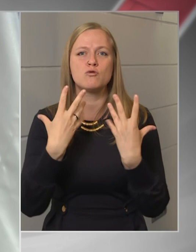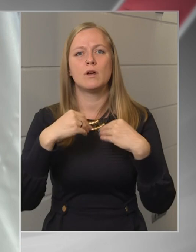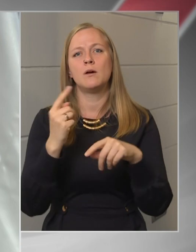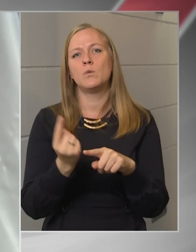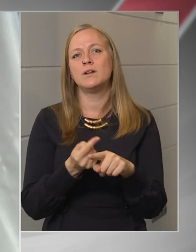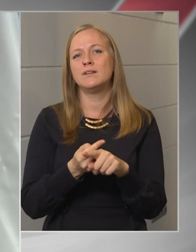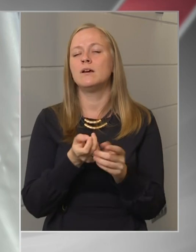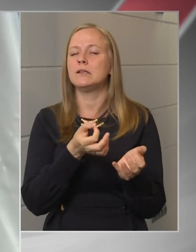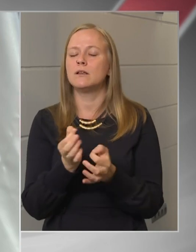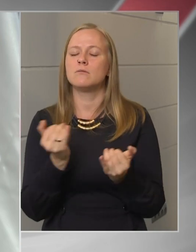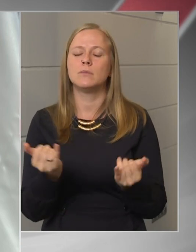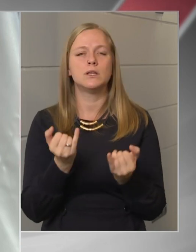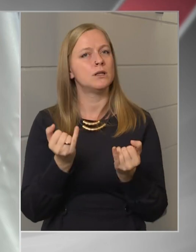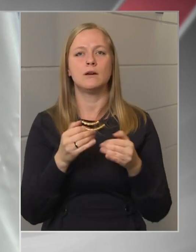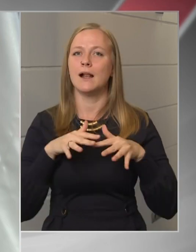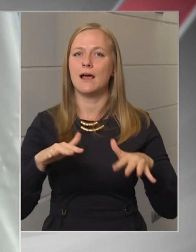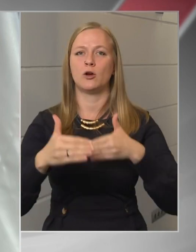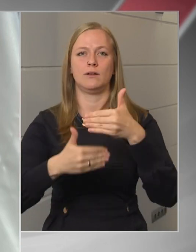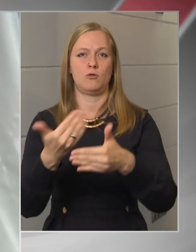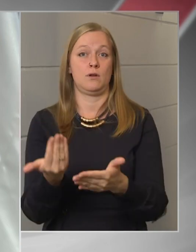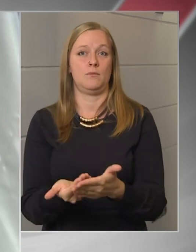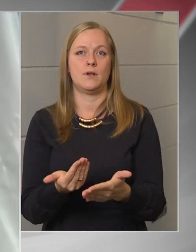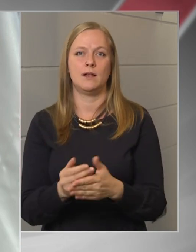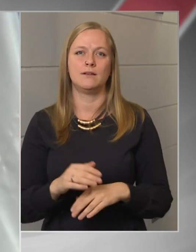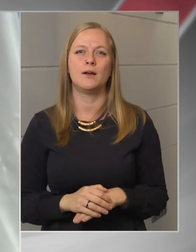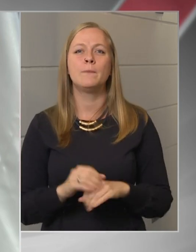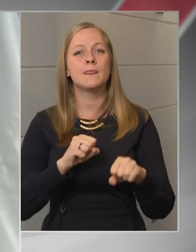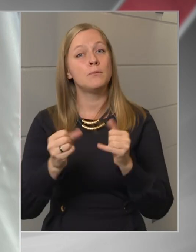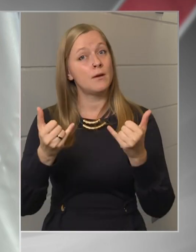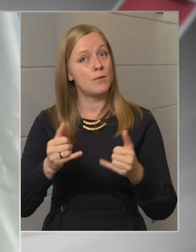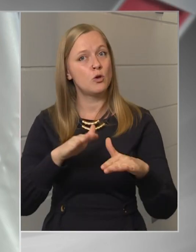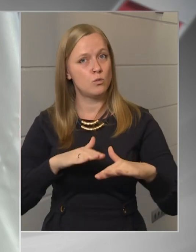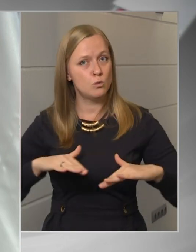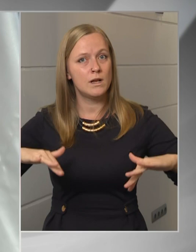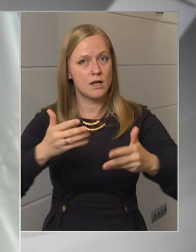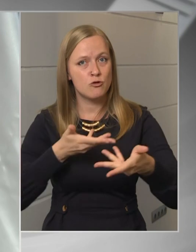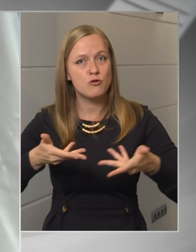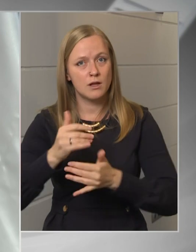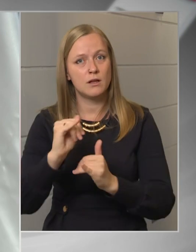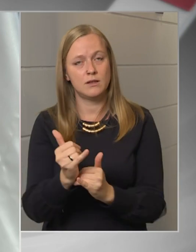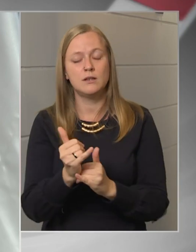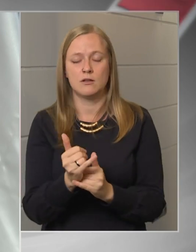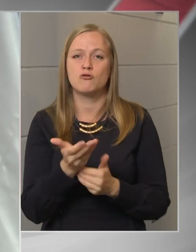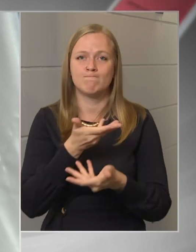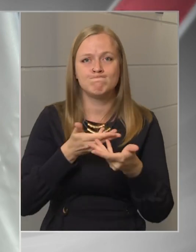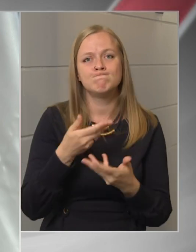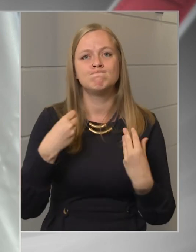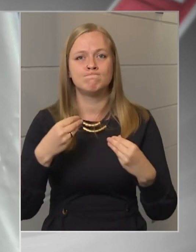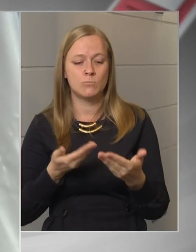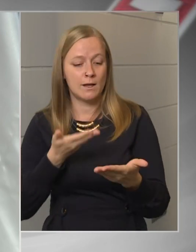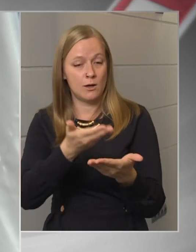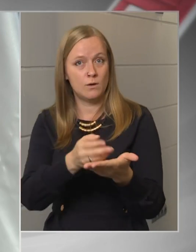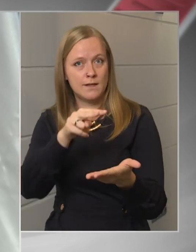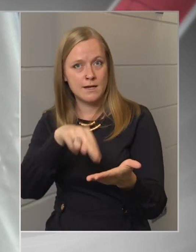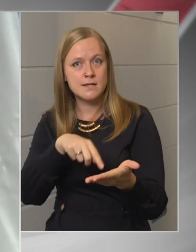intézkedések mindig a leghatékonyabbak legyenek. A kormány mai ülésén is első olvasatban már tárgyalta azt előterjesztést,